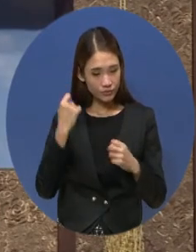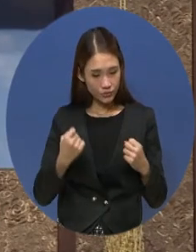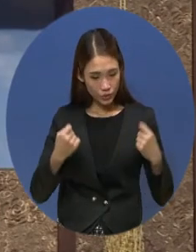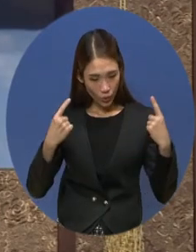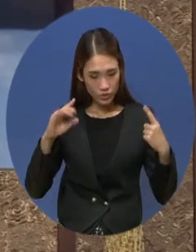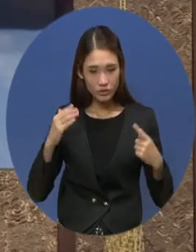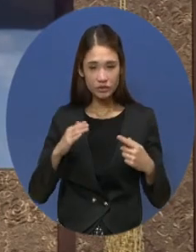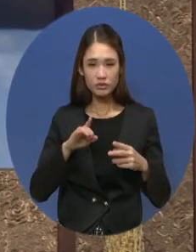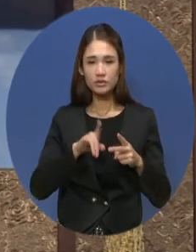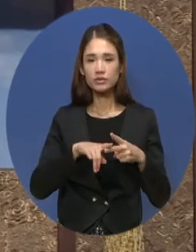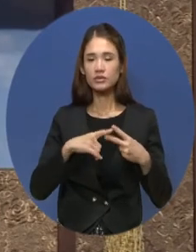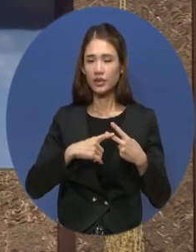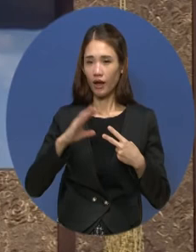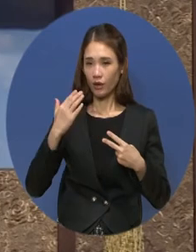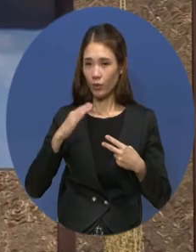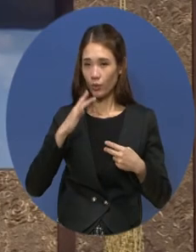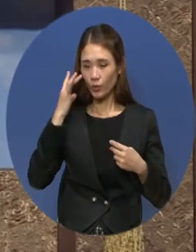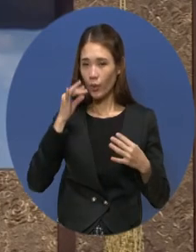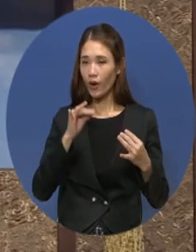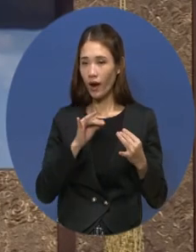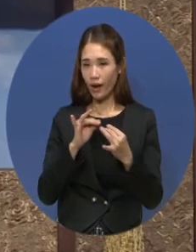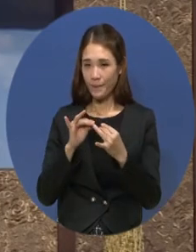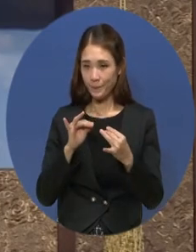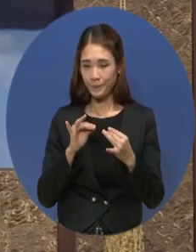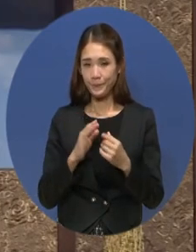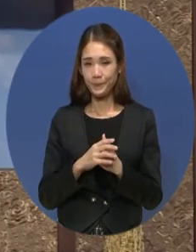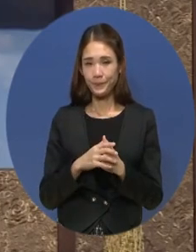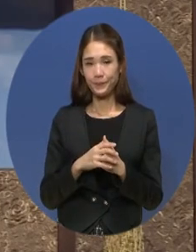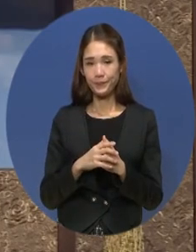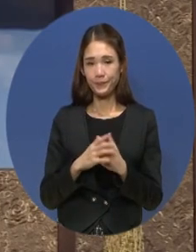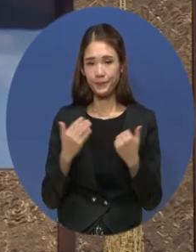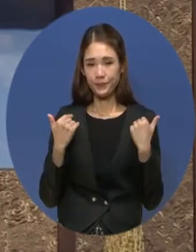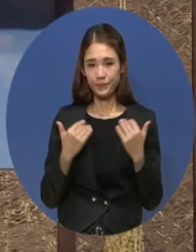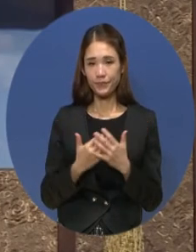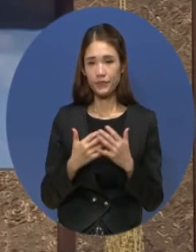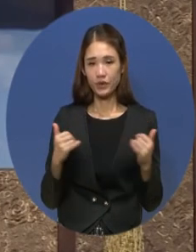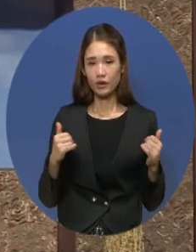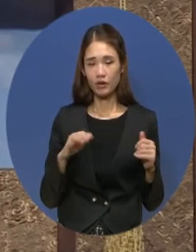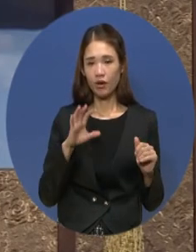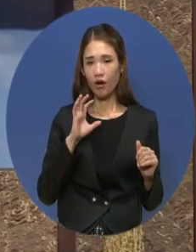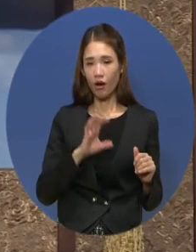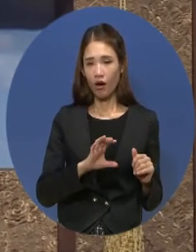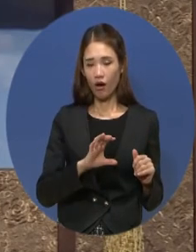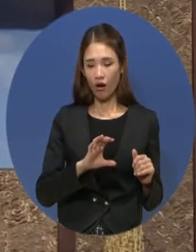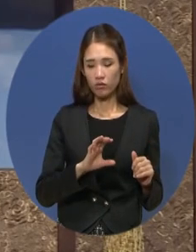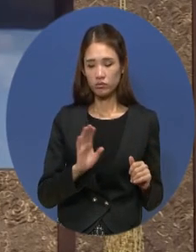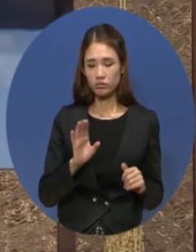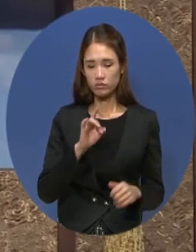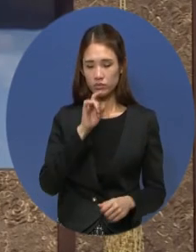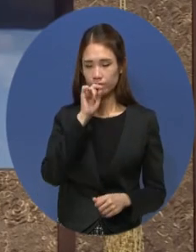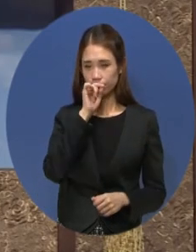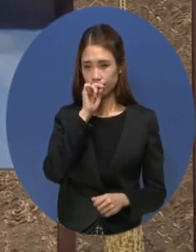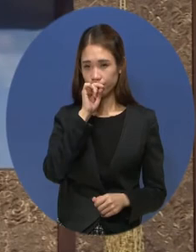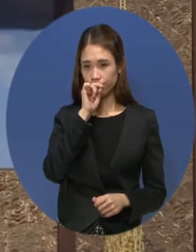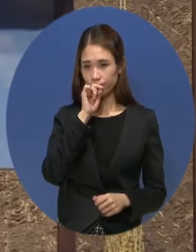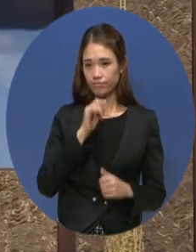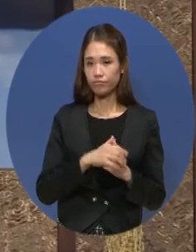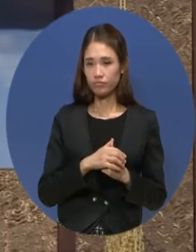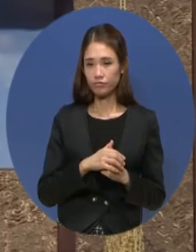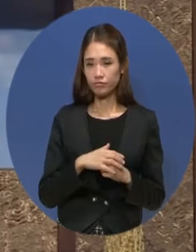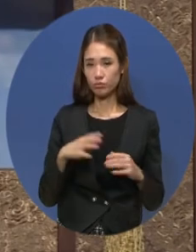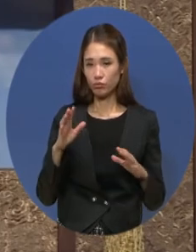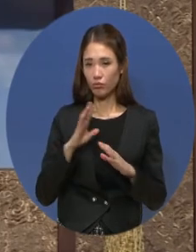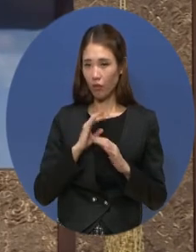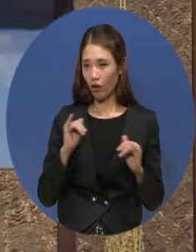거죠 이학영 자막이 우리 발달장애인 분들이 억압되어 면 말 안합니다 무서운